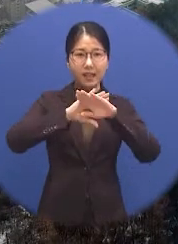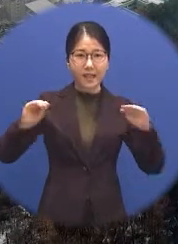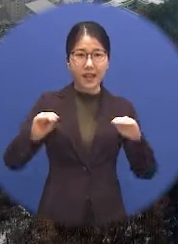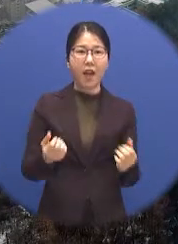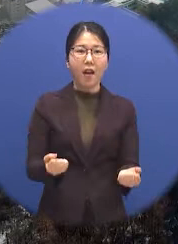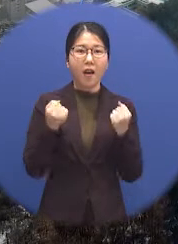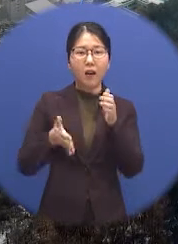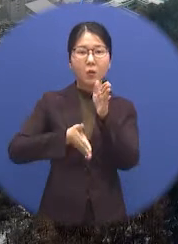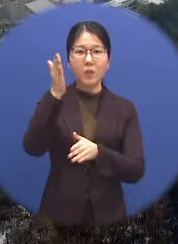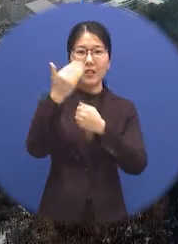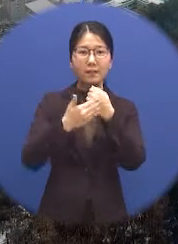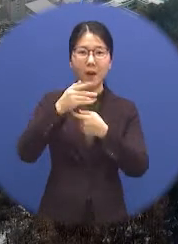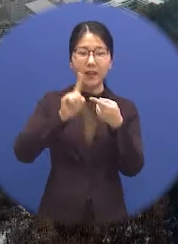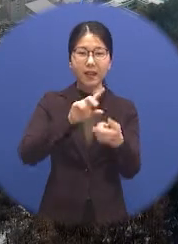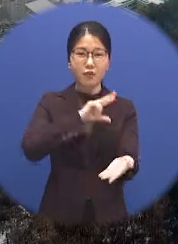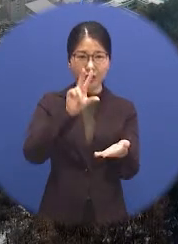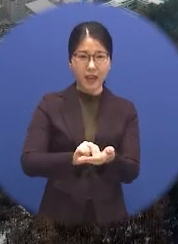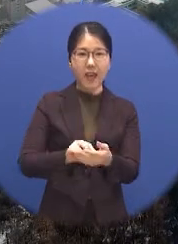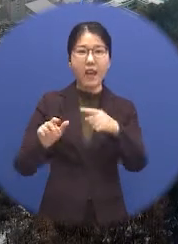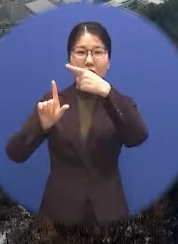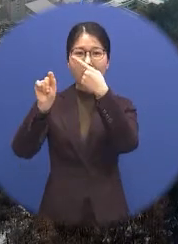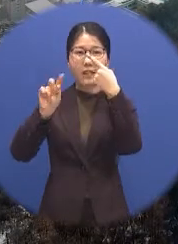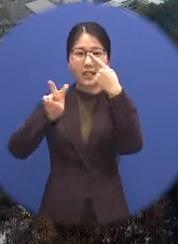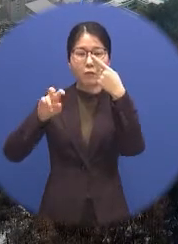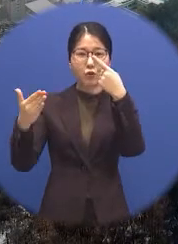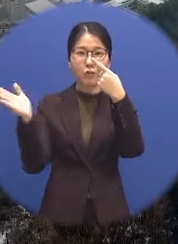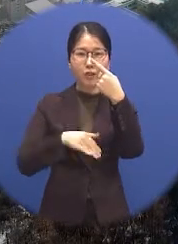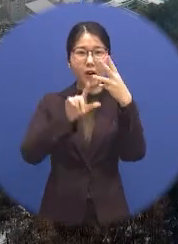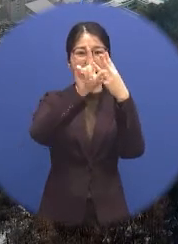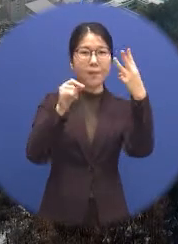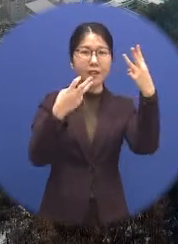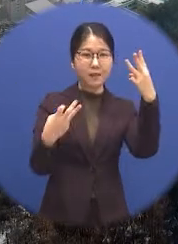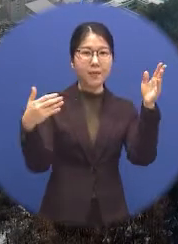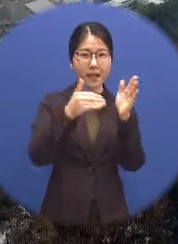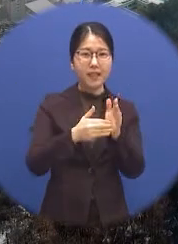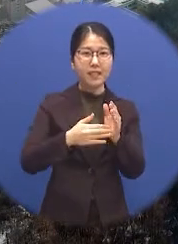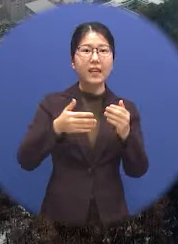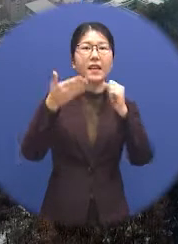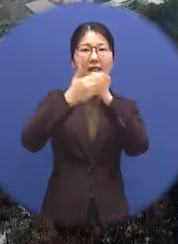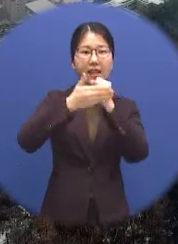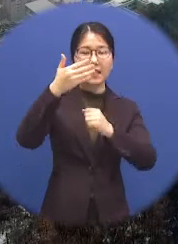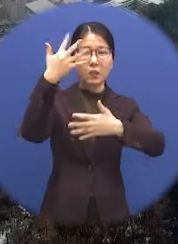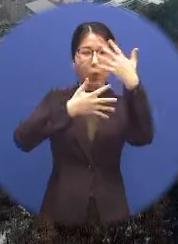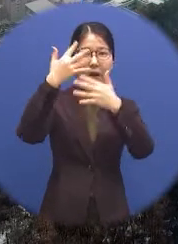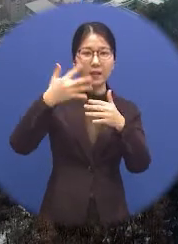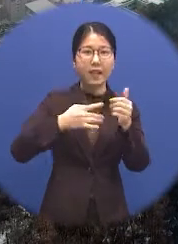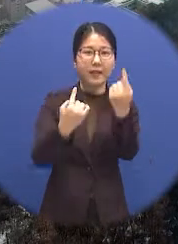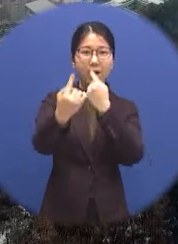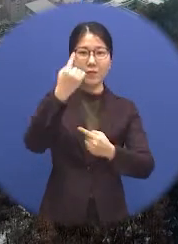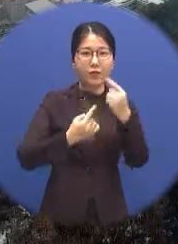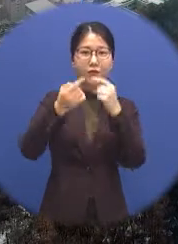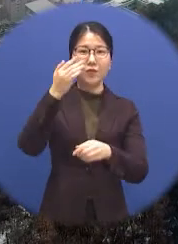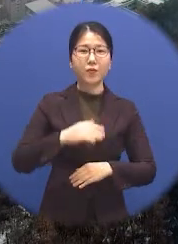등 건강도시 은평을 주제로 하며 1월 29일부터 3월 13일까지 이미지와 동영상